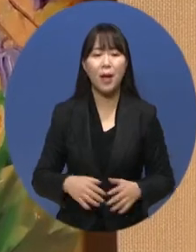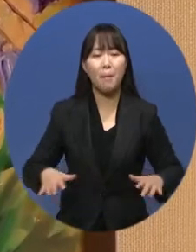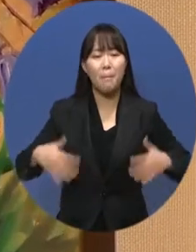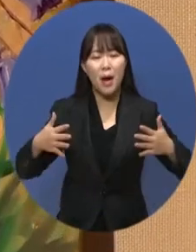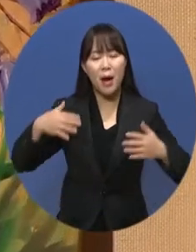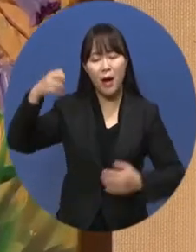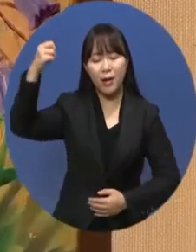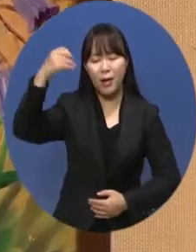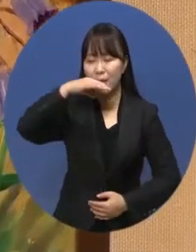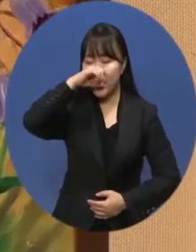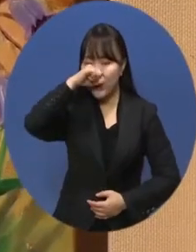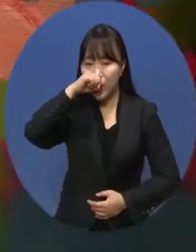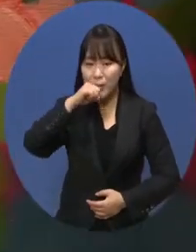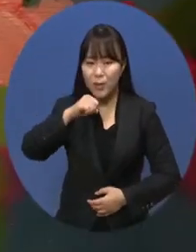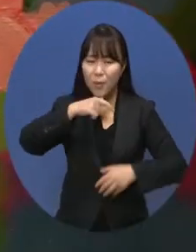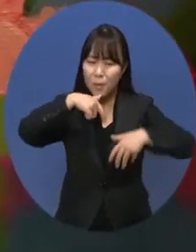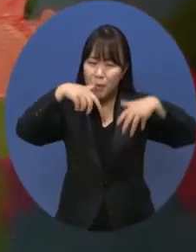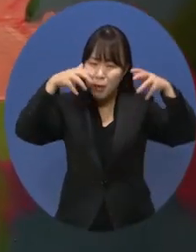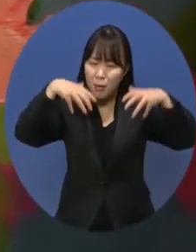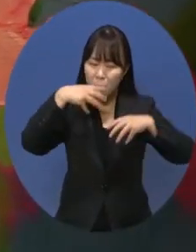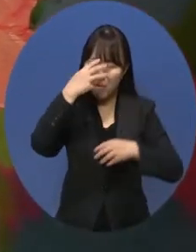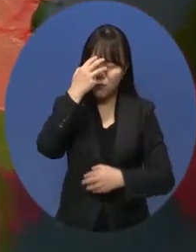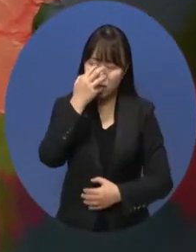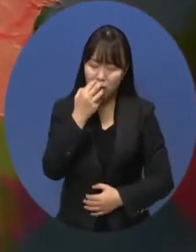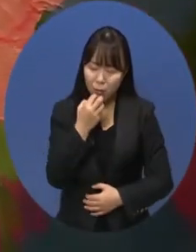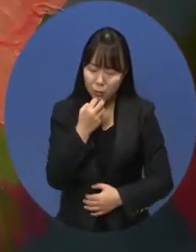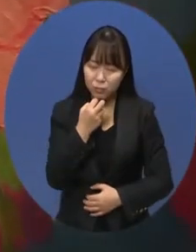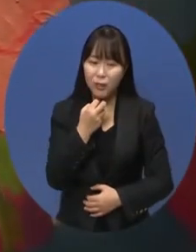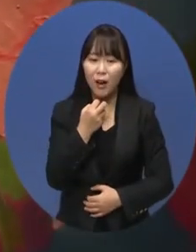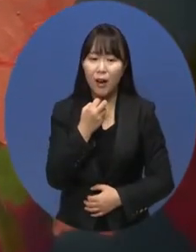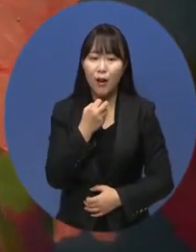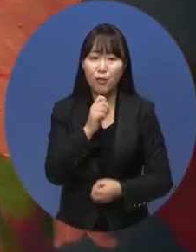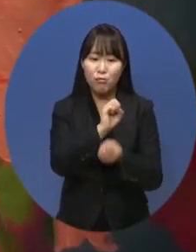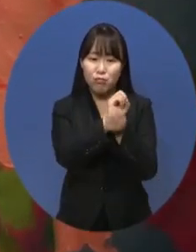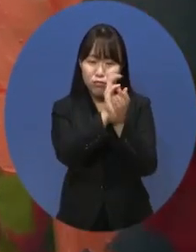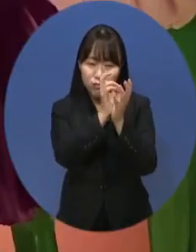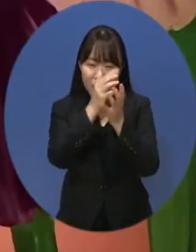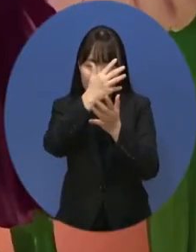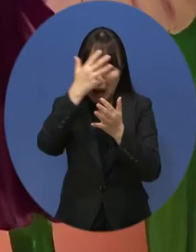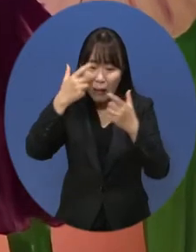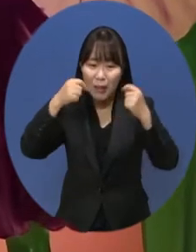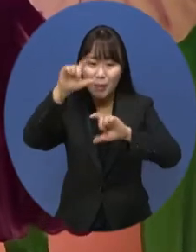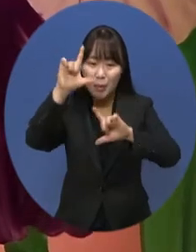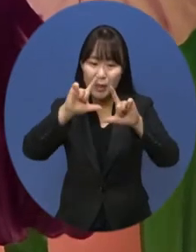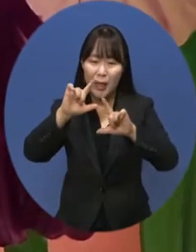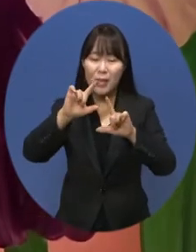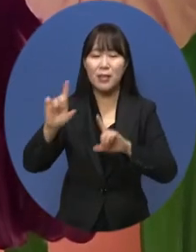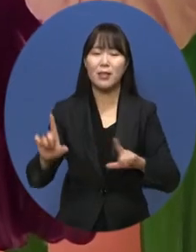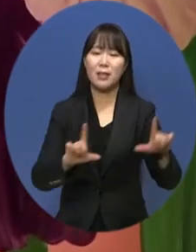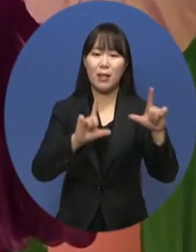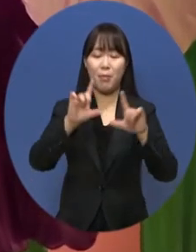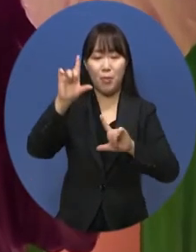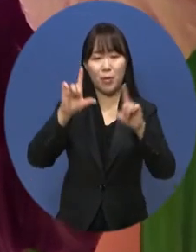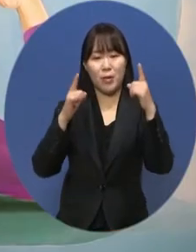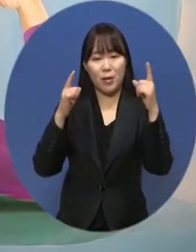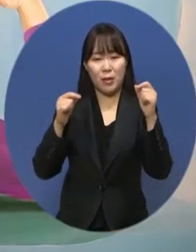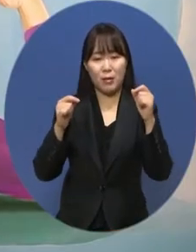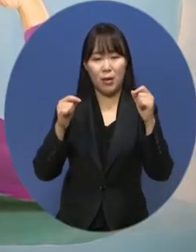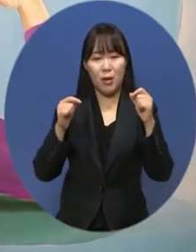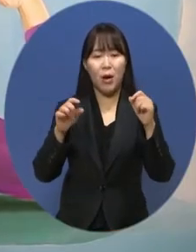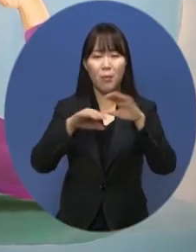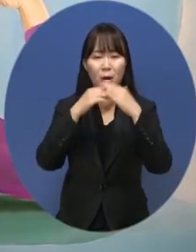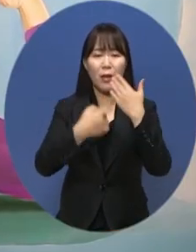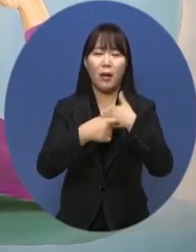바람과 햇살이 좋아서, 비가 와서 우울해서, 꽃잎 속에 주름진 모습이 삶의 한 페이지 같아서